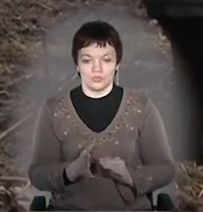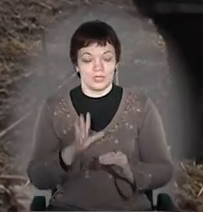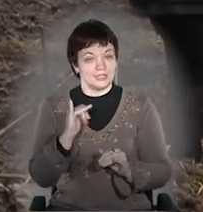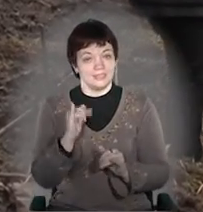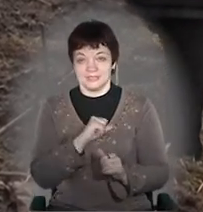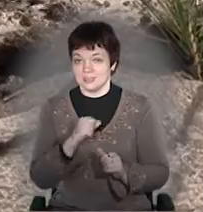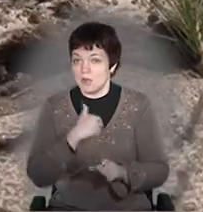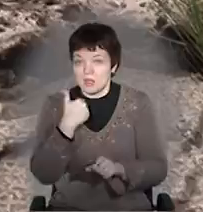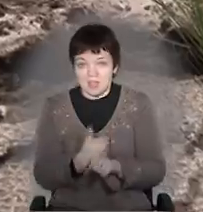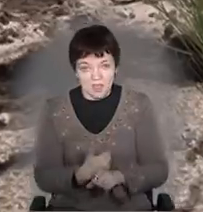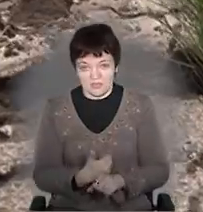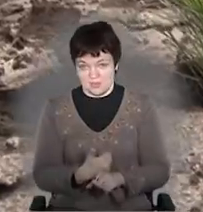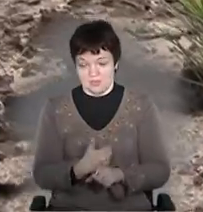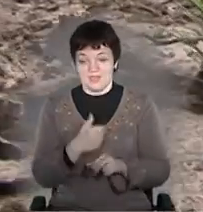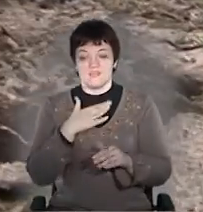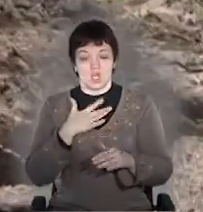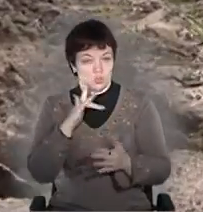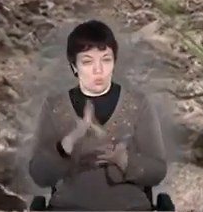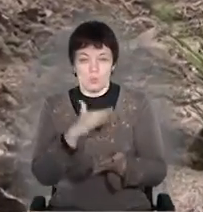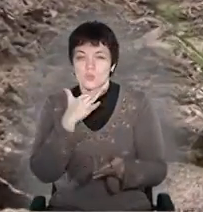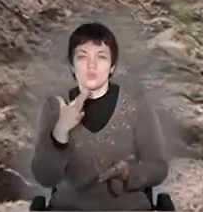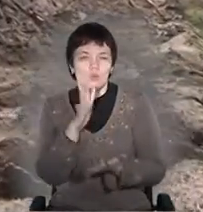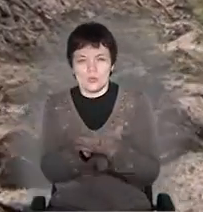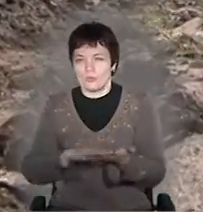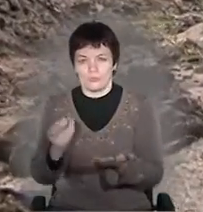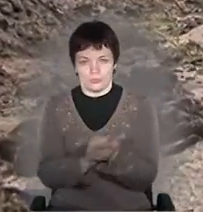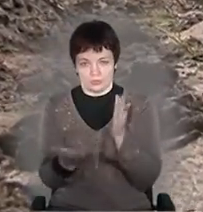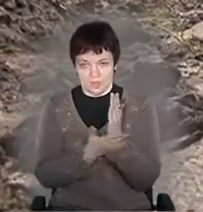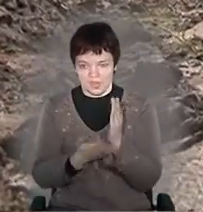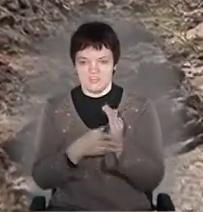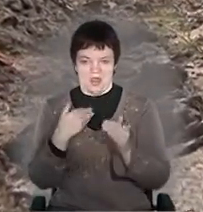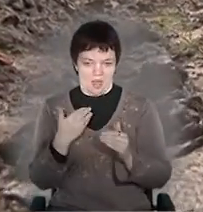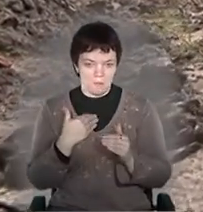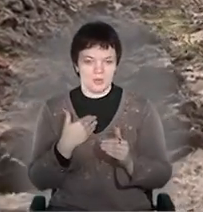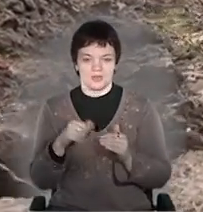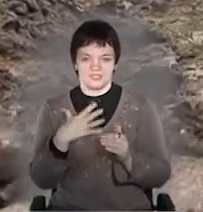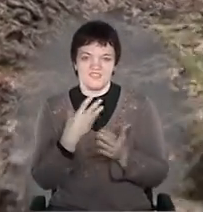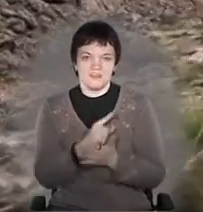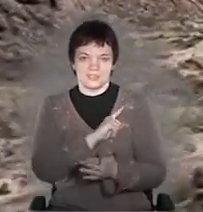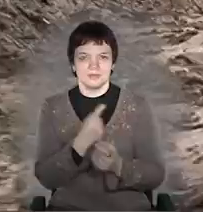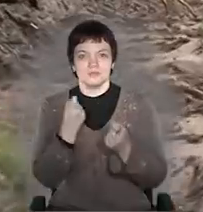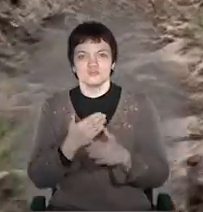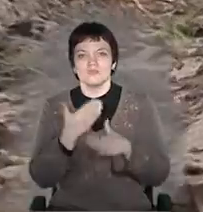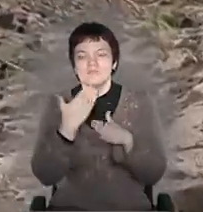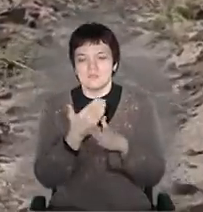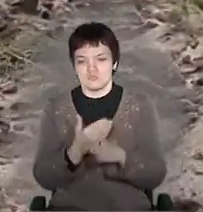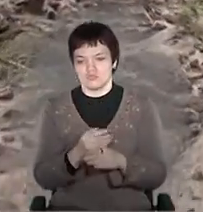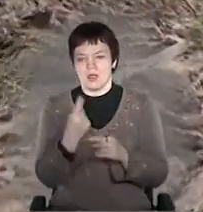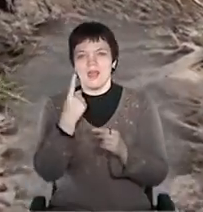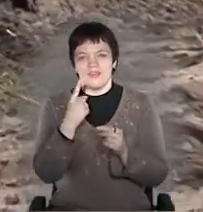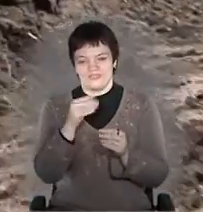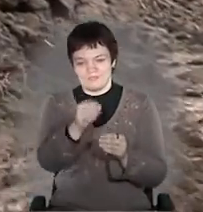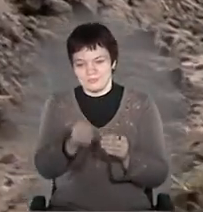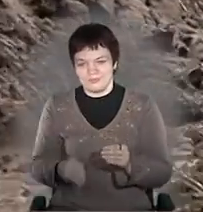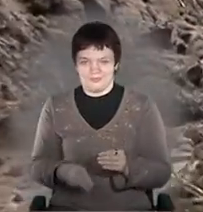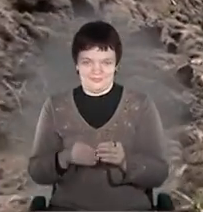когда у нас в городе вырубается гектарами, хотя бы мы чуть-чуть поможем и посадим вот хотя бы